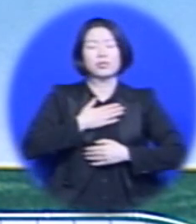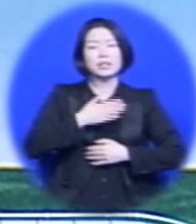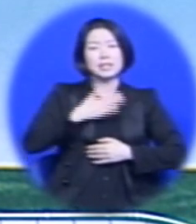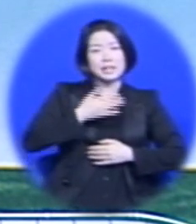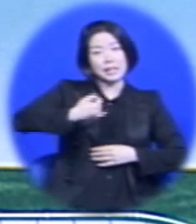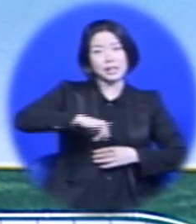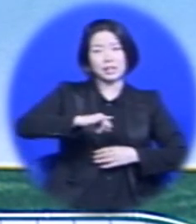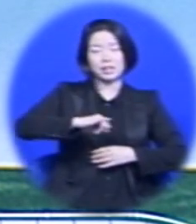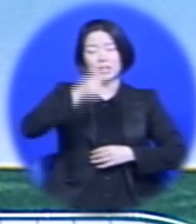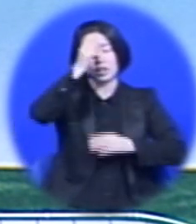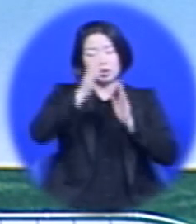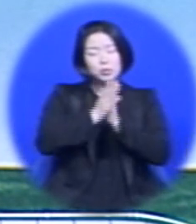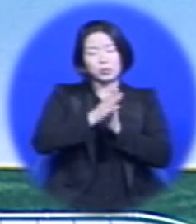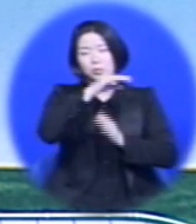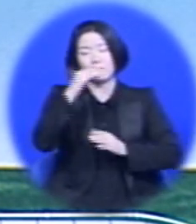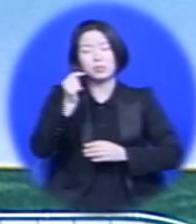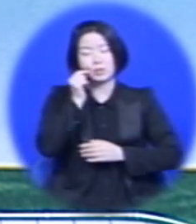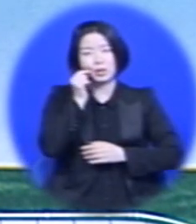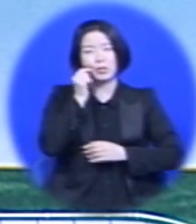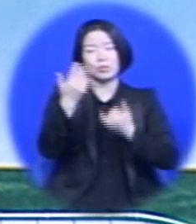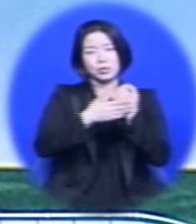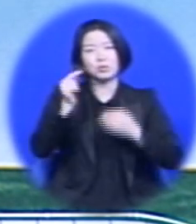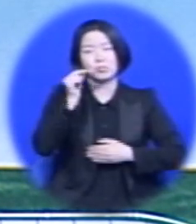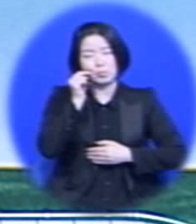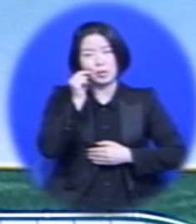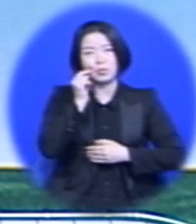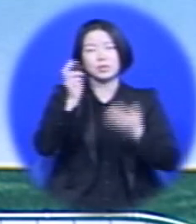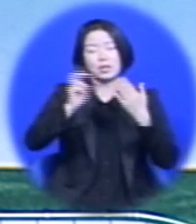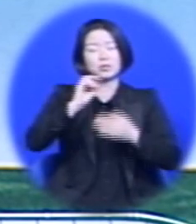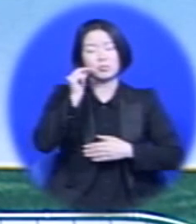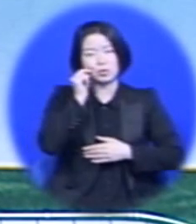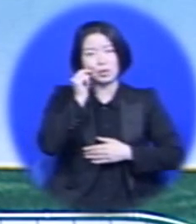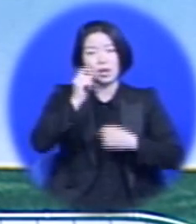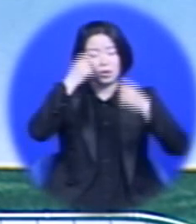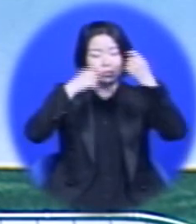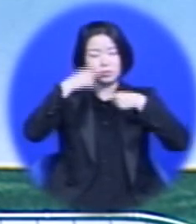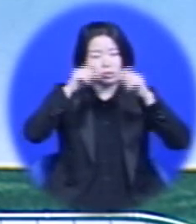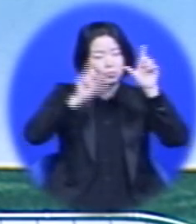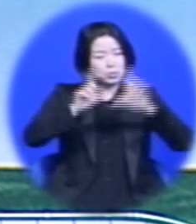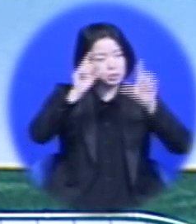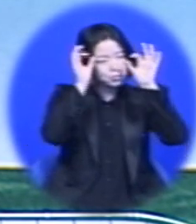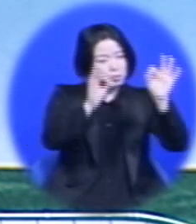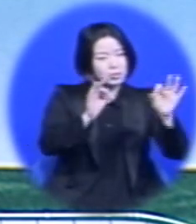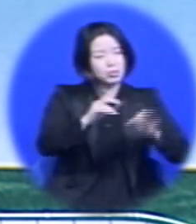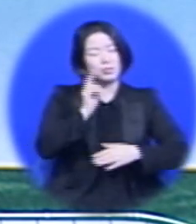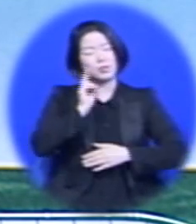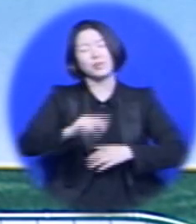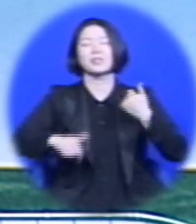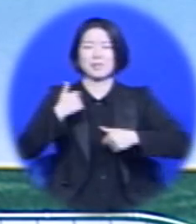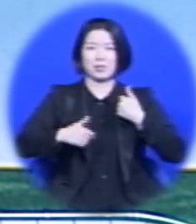기도도 제대로 못 하고 찬송도 제대로 못 하고 은혜도 제대로 못 다고 펑펑 우는 모습을 보면서 너무 기쁜